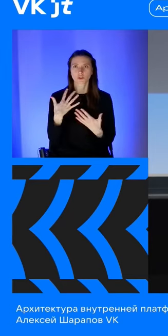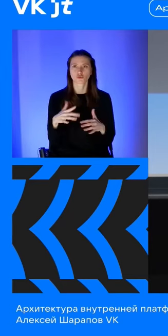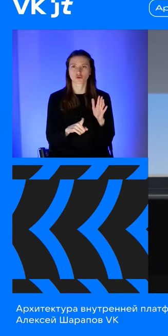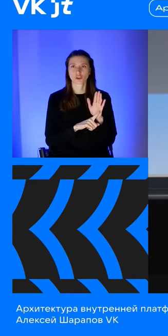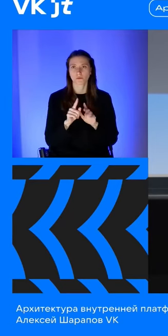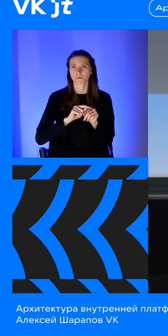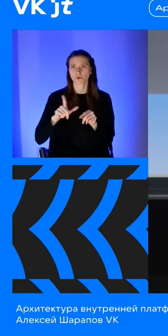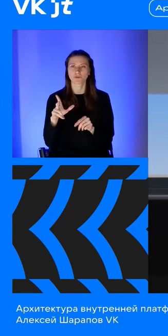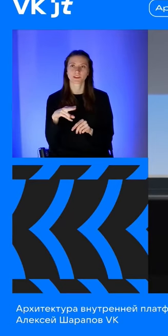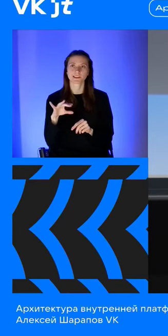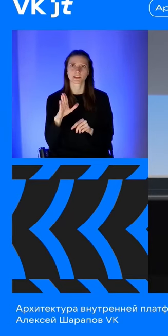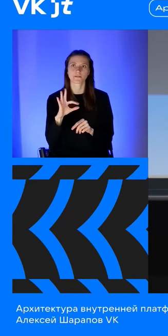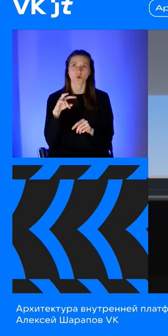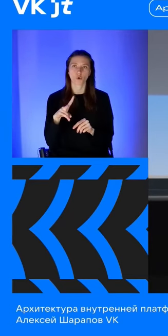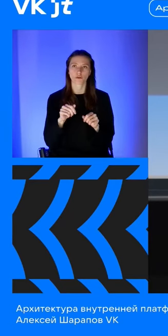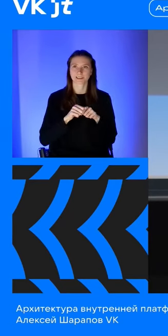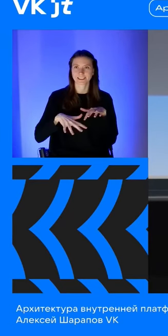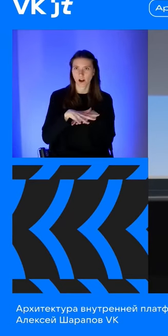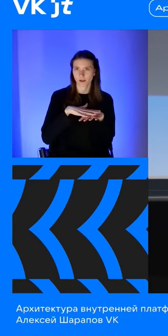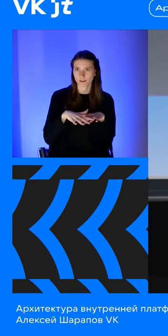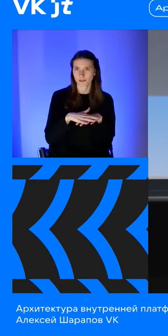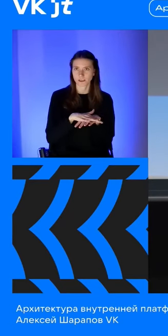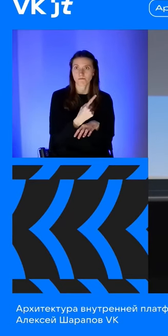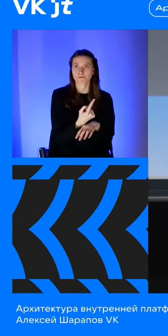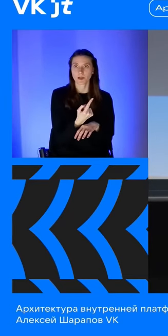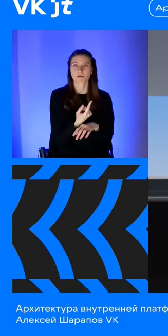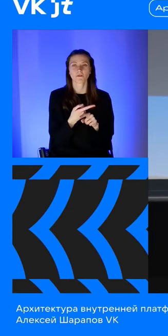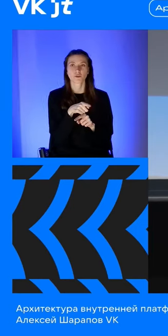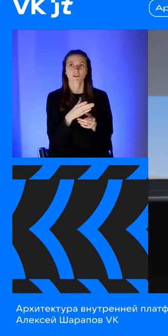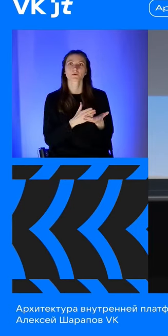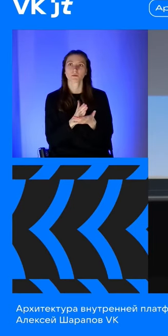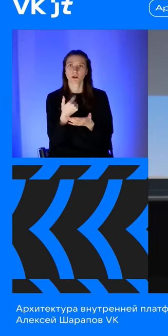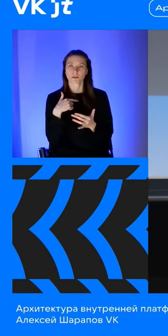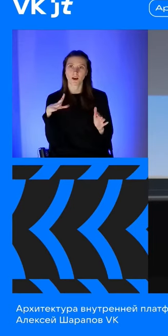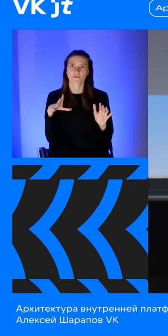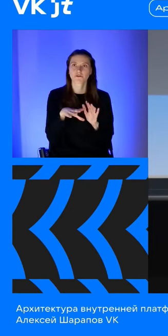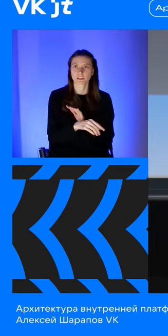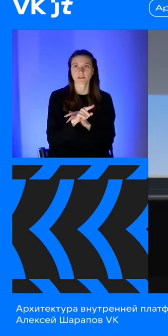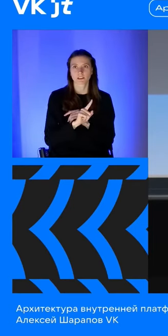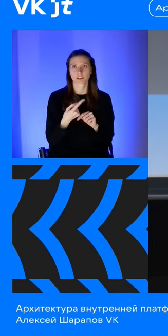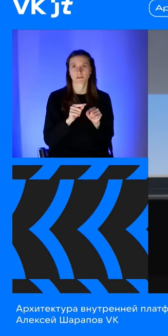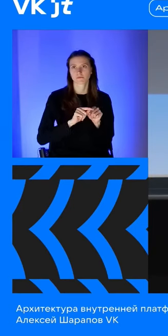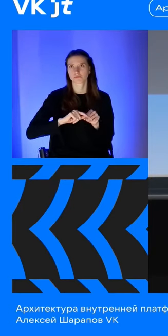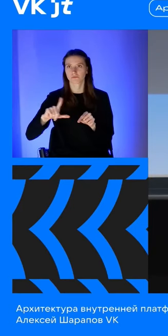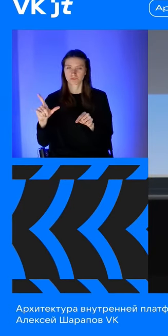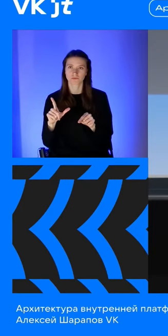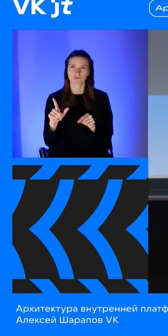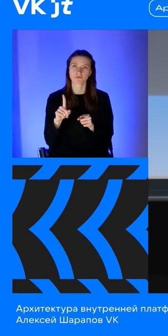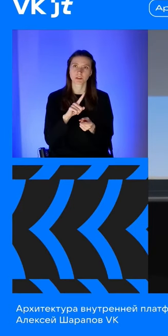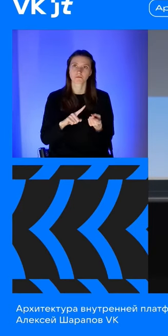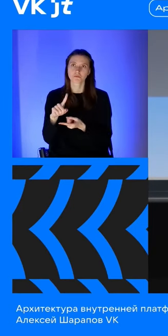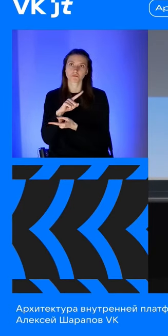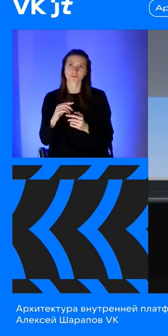практики первые как раз Ну там в это направление влился и поэтому разные блоки занимал вот